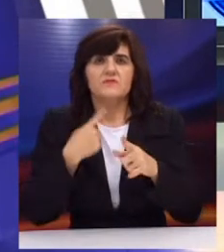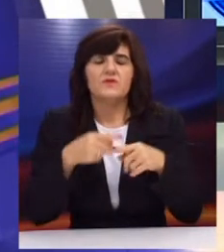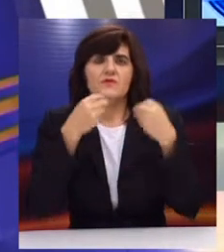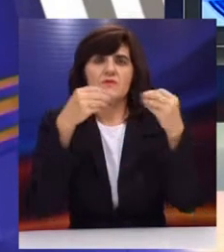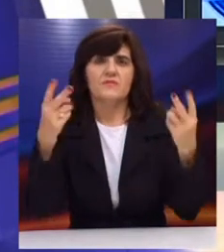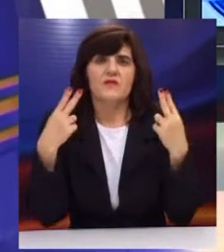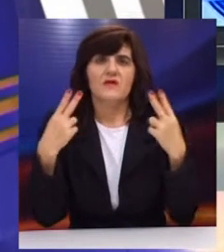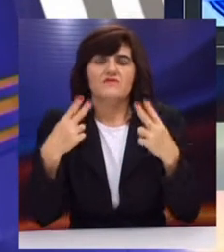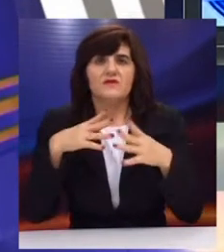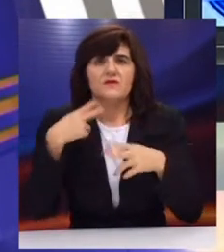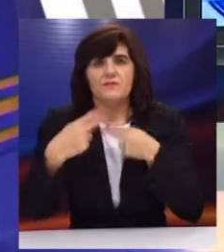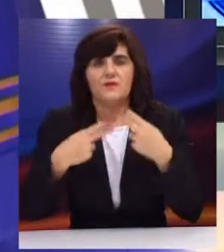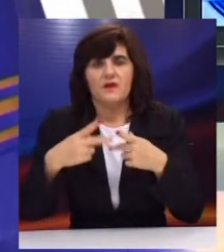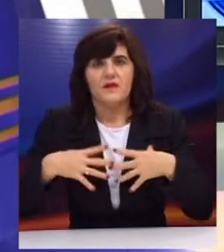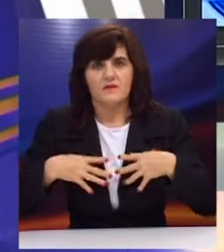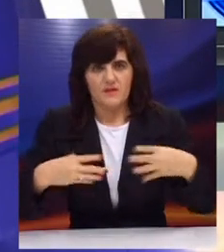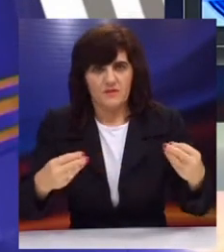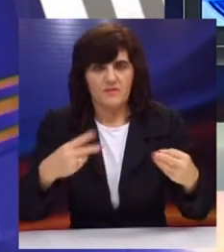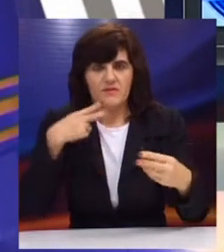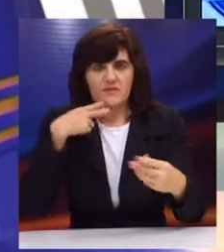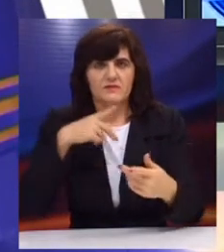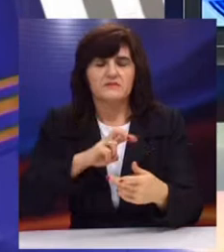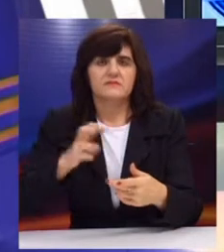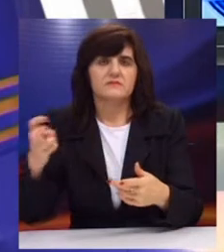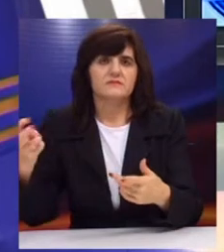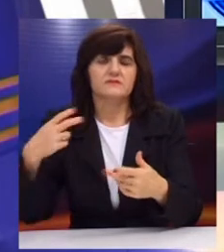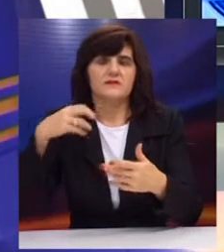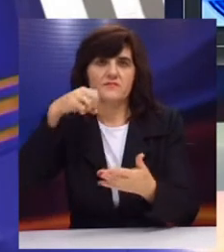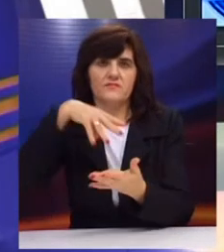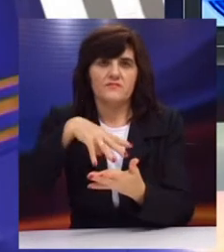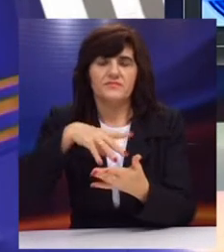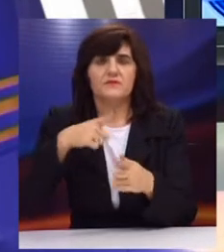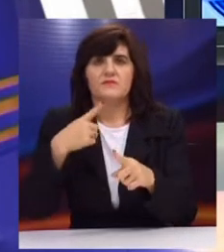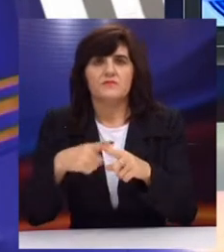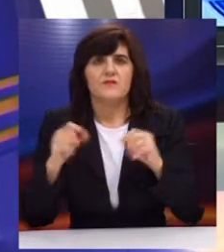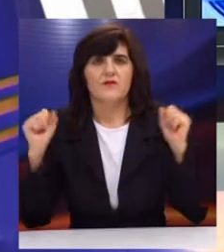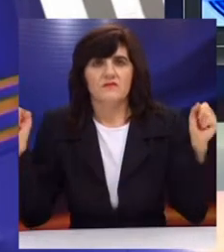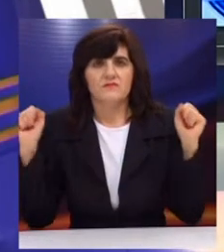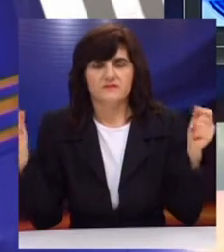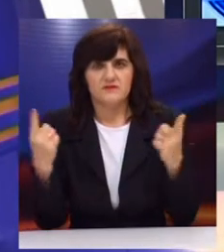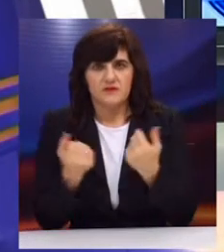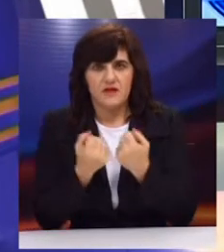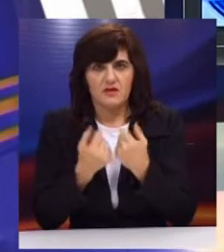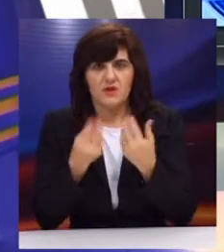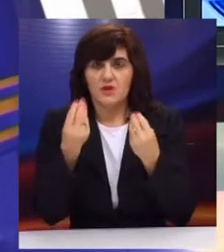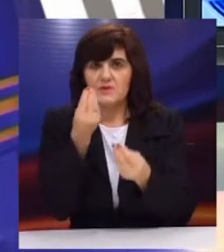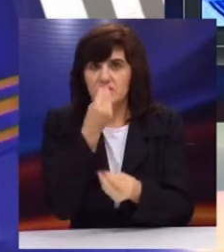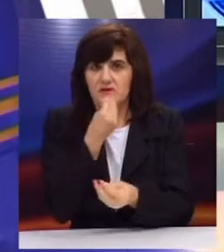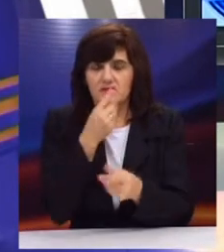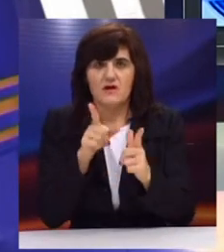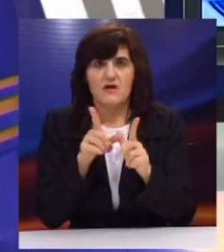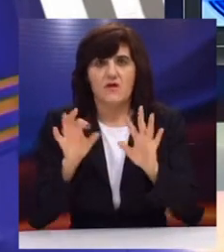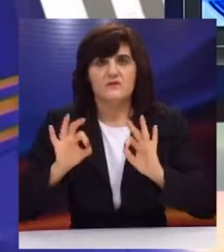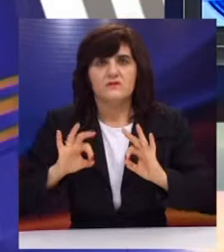i važnost odazivanja žena na mamografski pregled. Također, akcija promoviše fizičku aktivnost i pravilnu ishranu kao zdrave